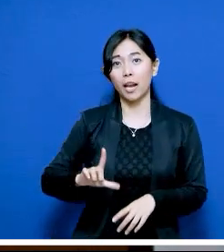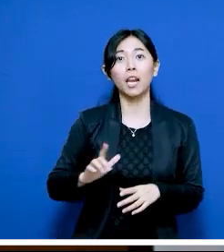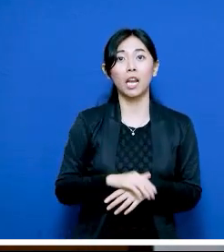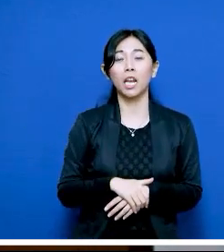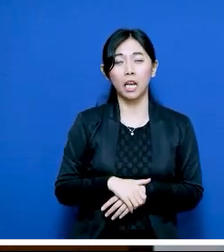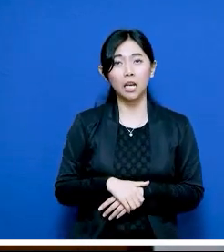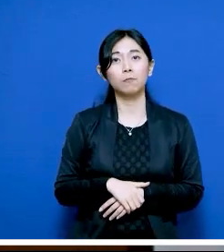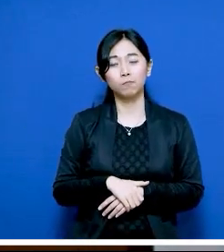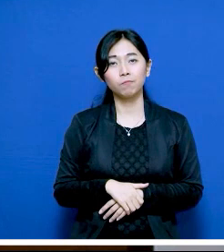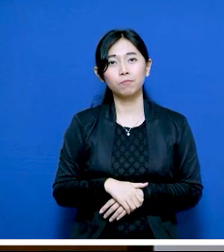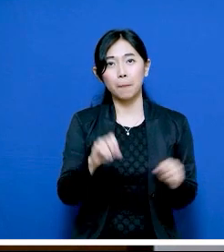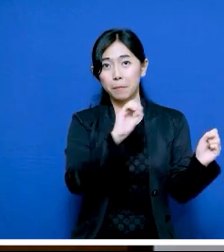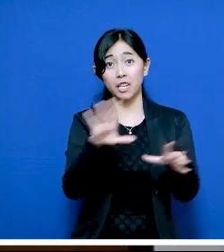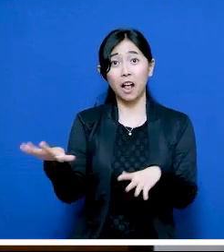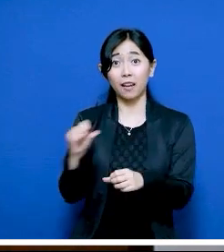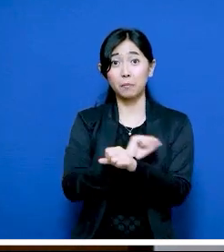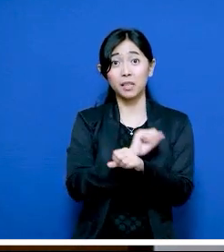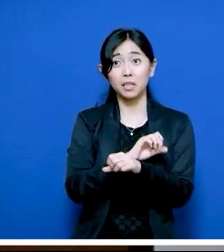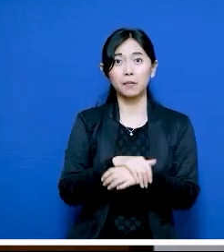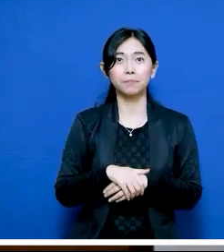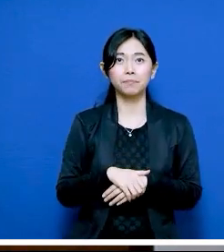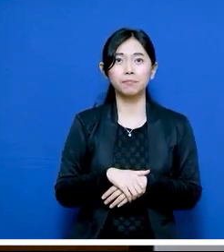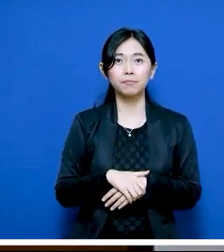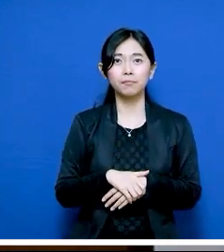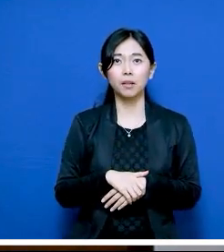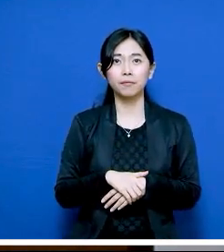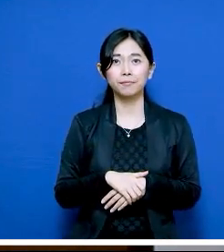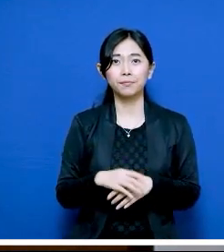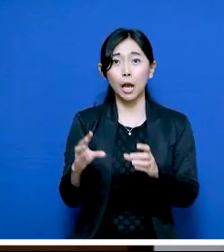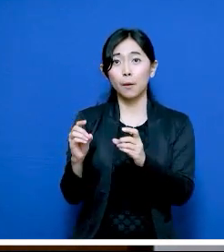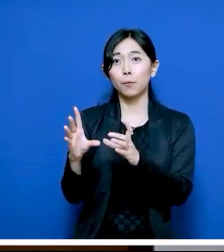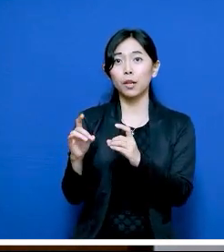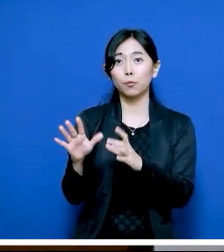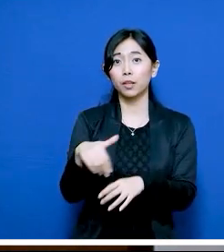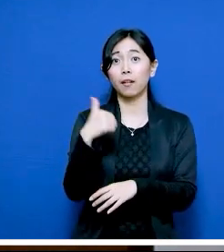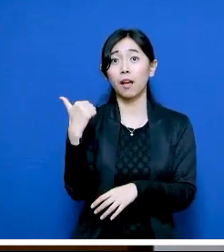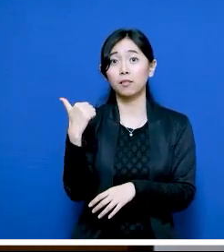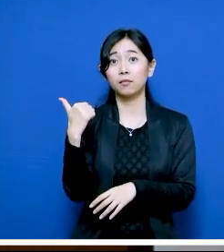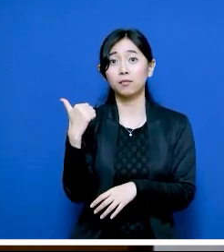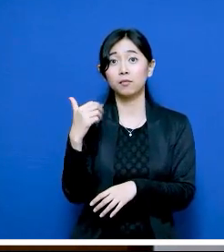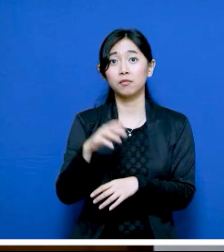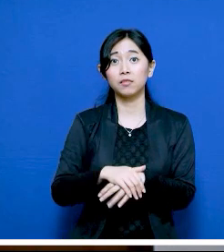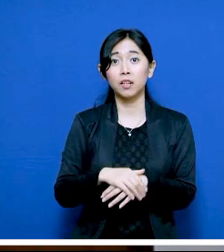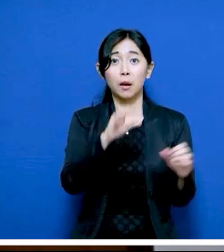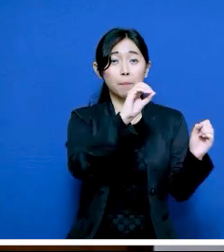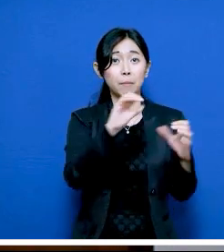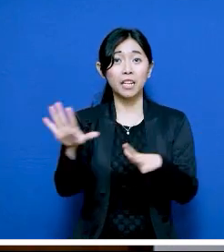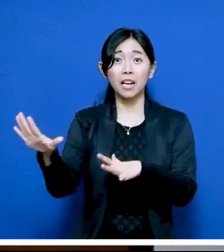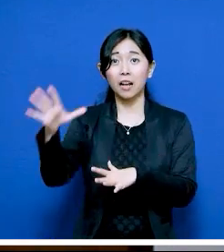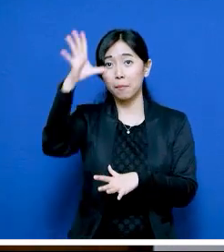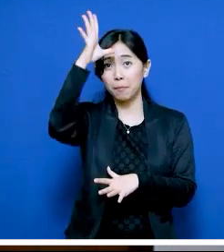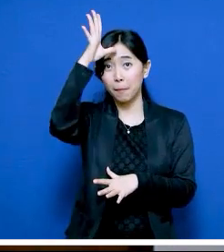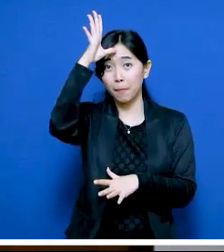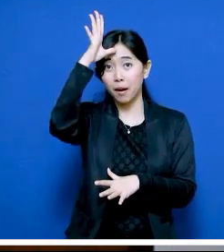murid-murid langsung meninggalkan pekerjaannya. Bahkan murid-murid yang lain pun ditunjukkan meninggalkan